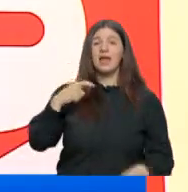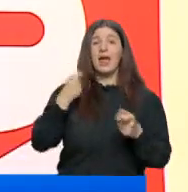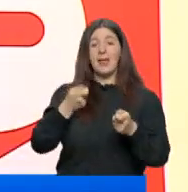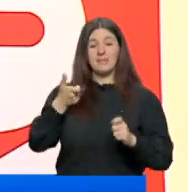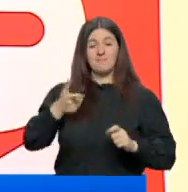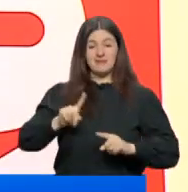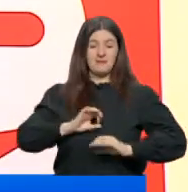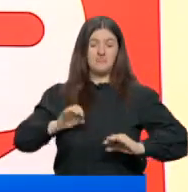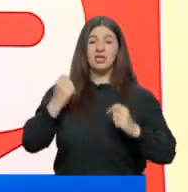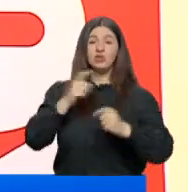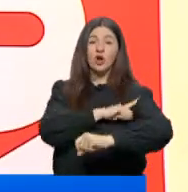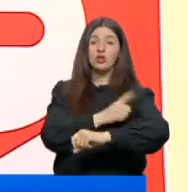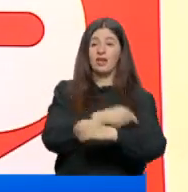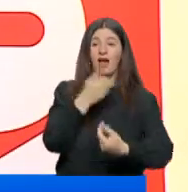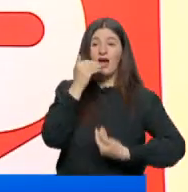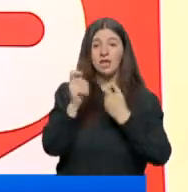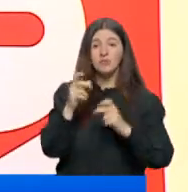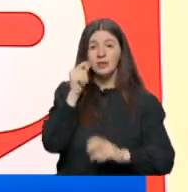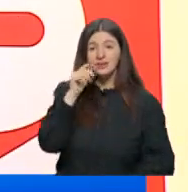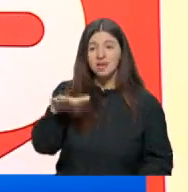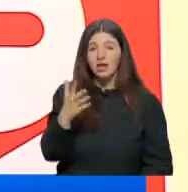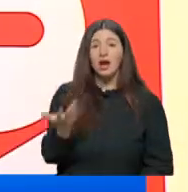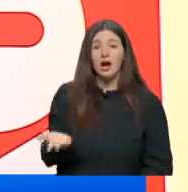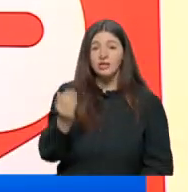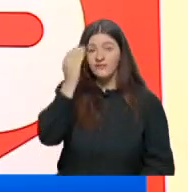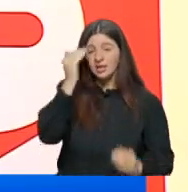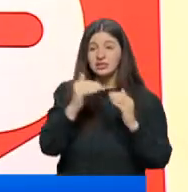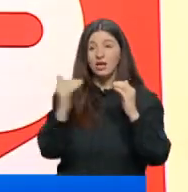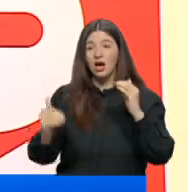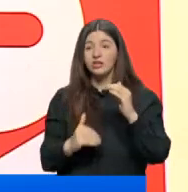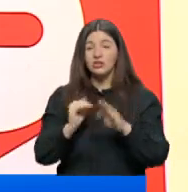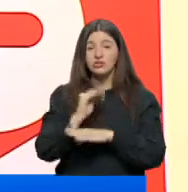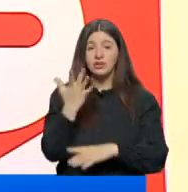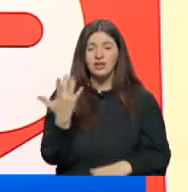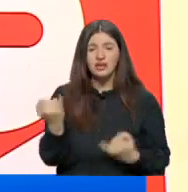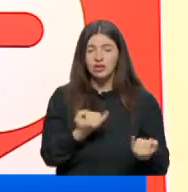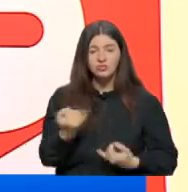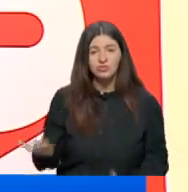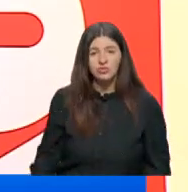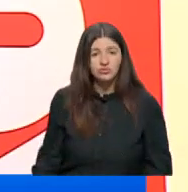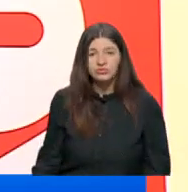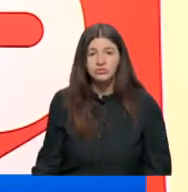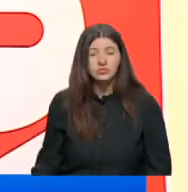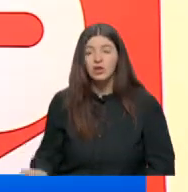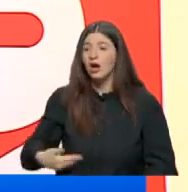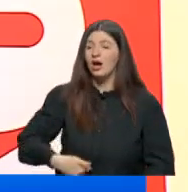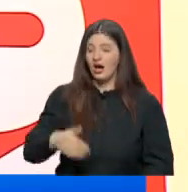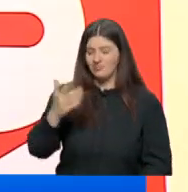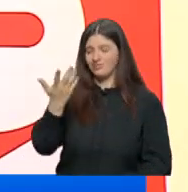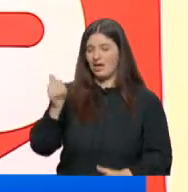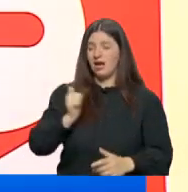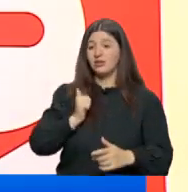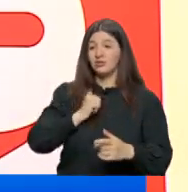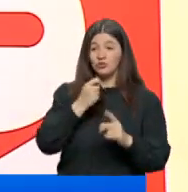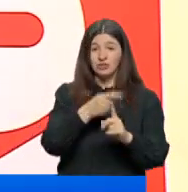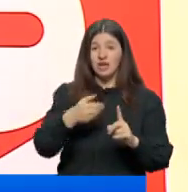eğitimli iş gücü diye değerlendirebileceğimiz insanlar artık yoksulluk sınırının altında yaşıyorlar. Daha neyi tartışıyoruz? Yani asgari ücret